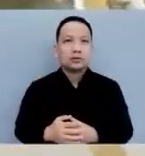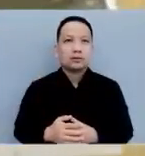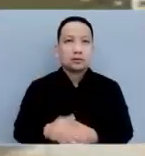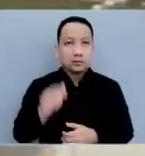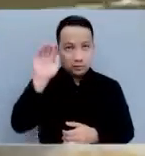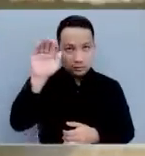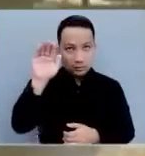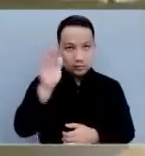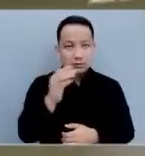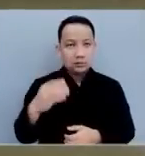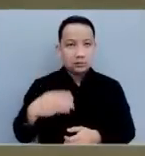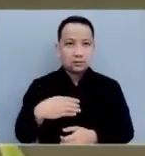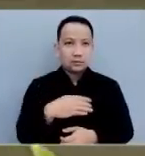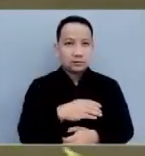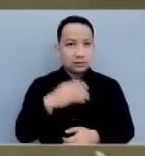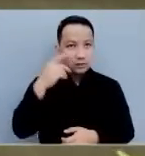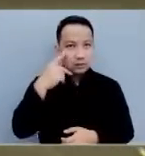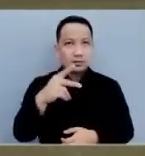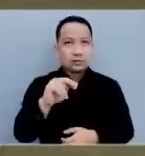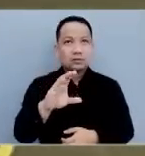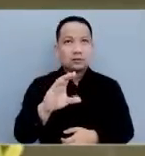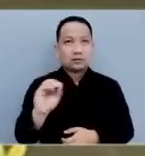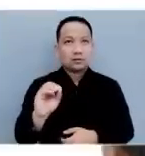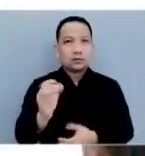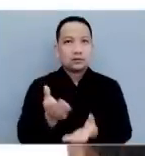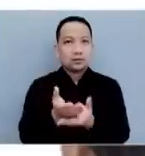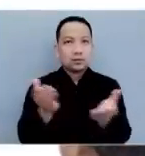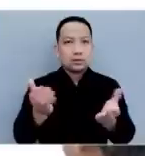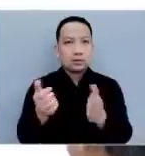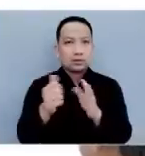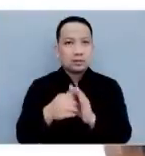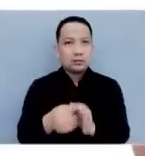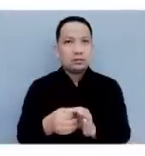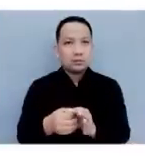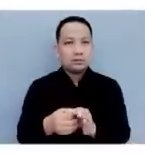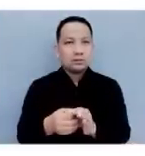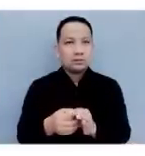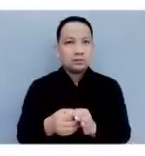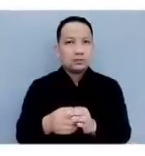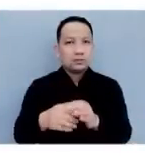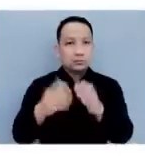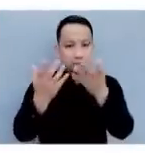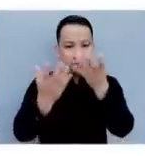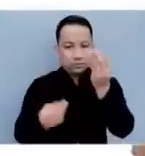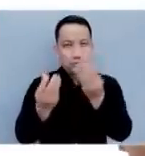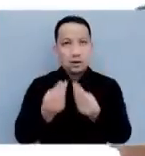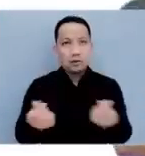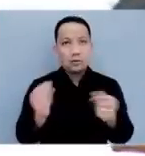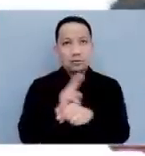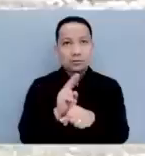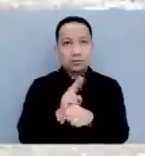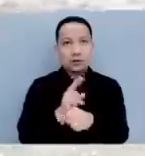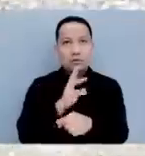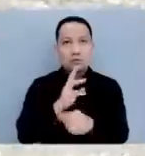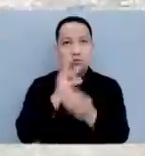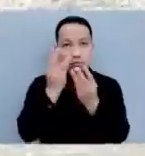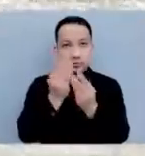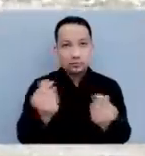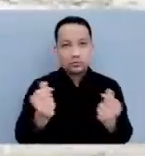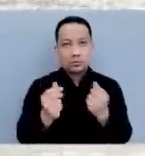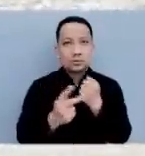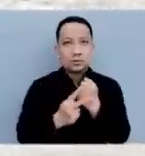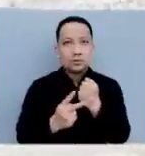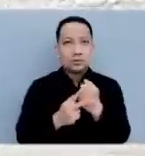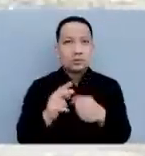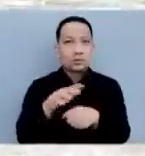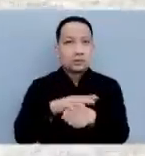din si Congressman Pancho sa mga establishmento na magkaroon ng rainwater harvesting. Ito ay para magamit pa ang mga tubig-ulan for commercial